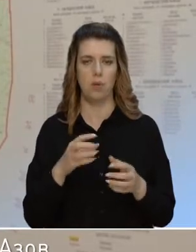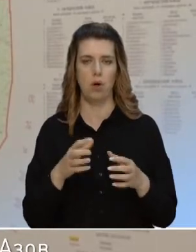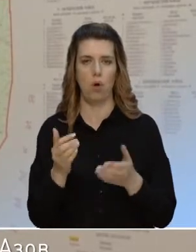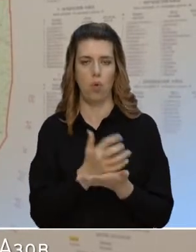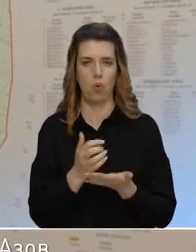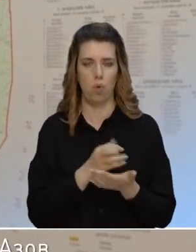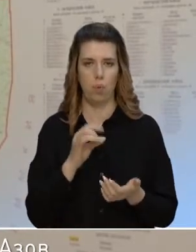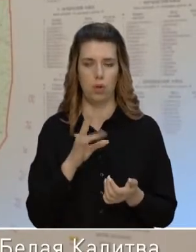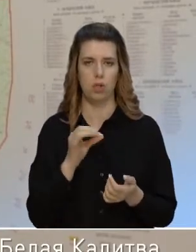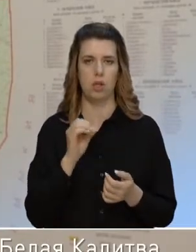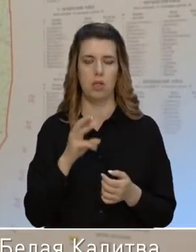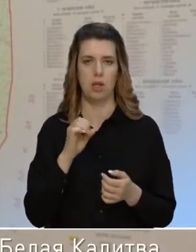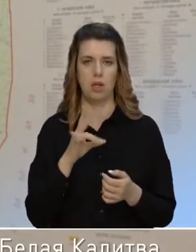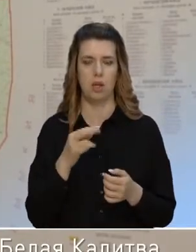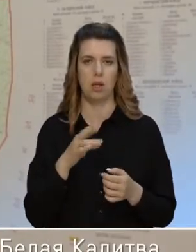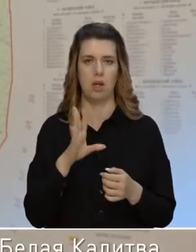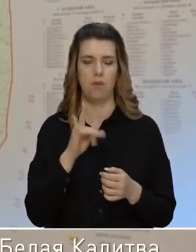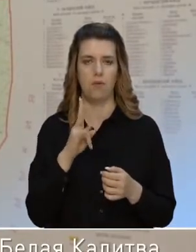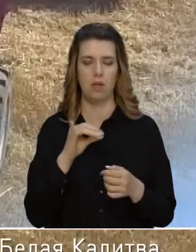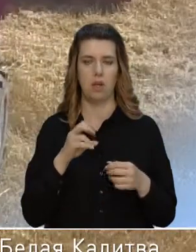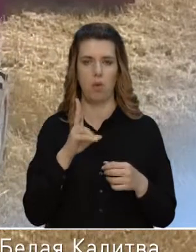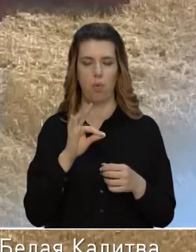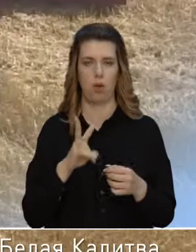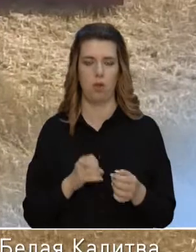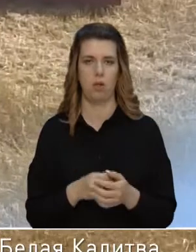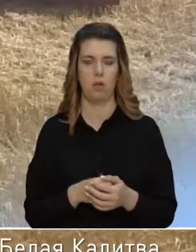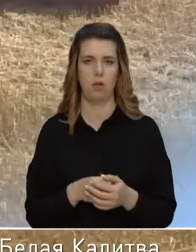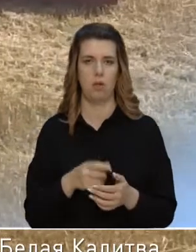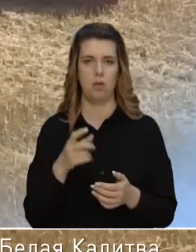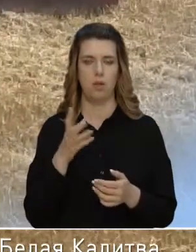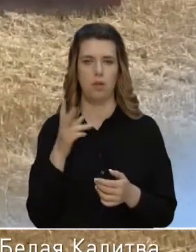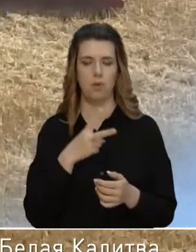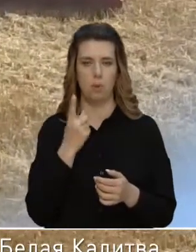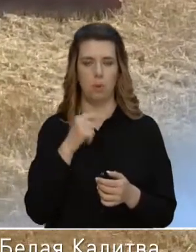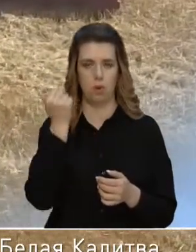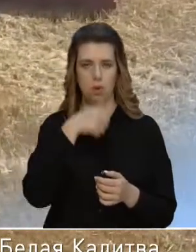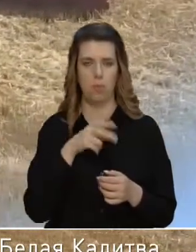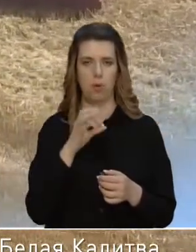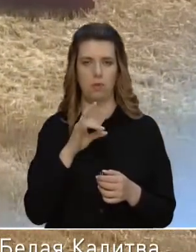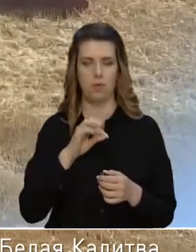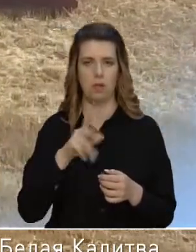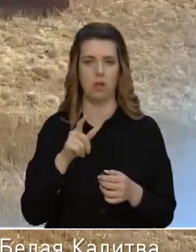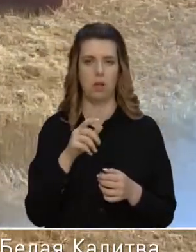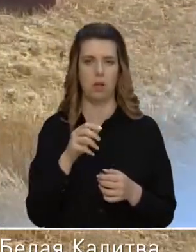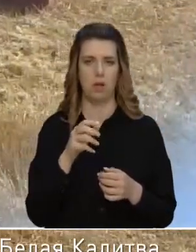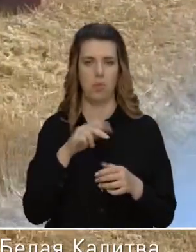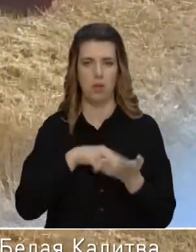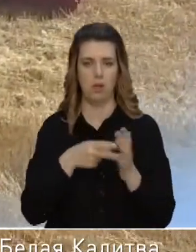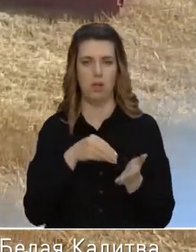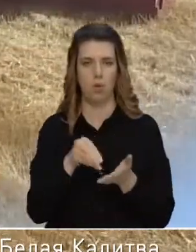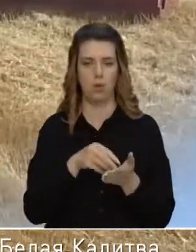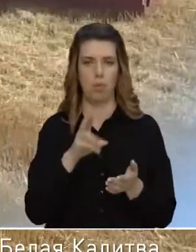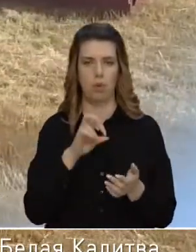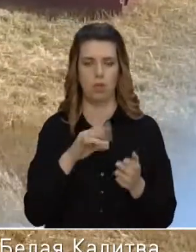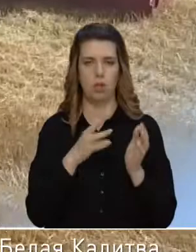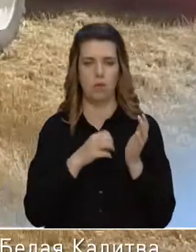зерноуборочная и прицепная техника для проведения полевых работ. В 2021 году производители сельхозпродукции планируют закупить